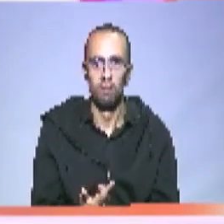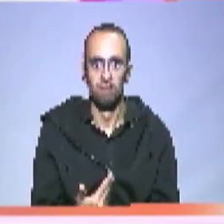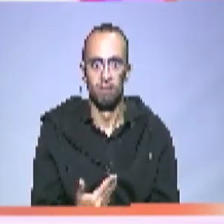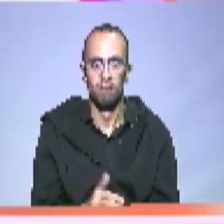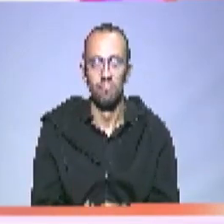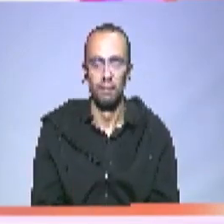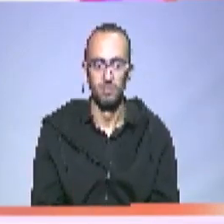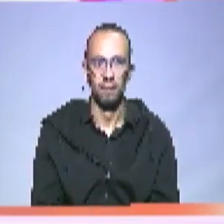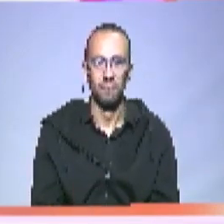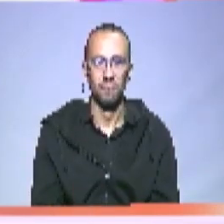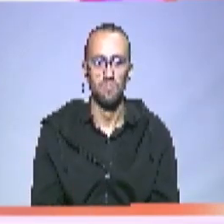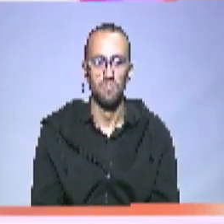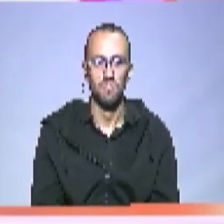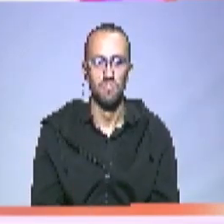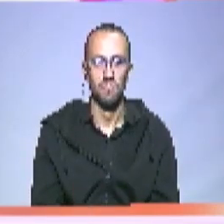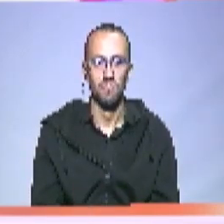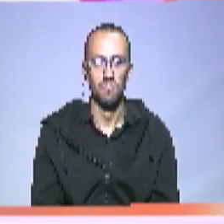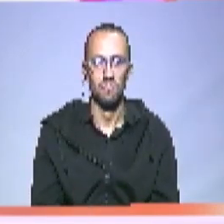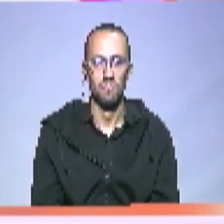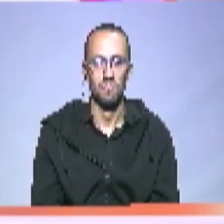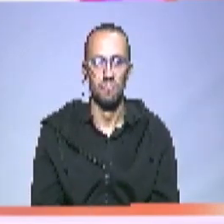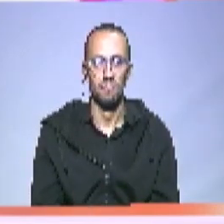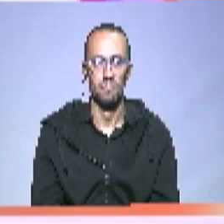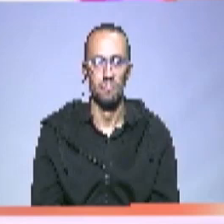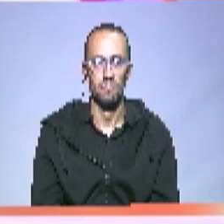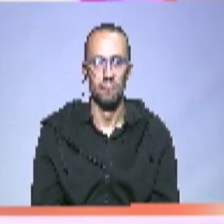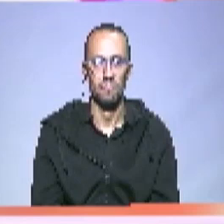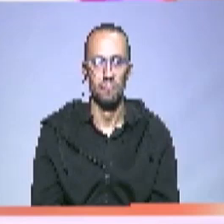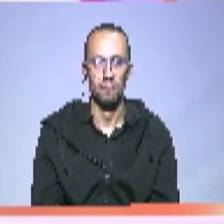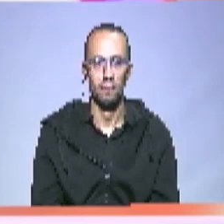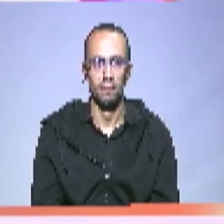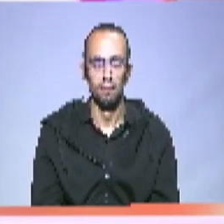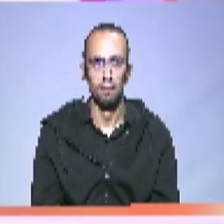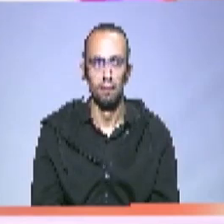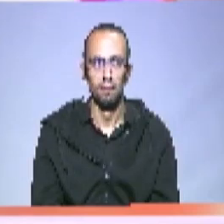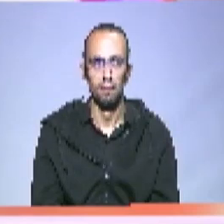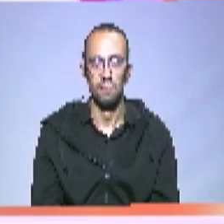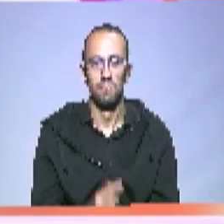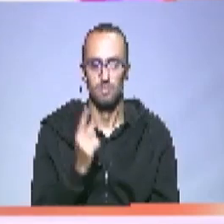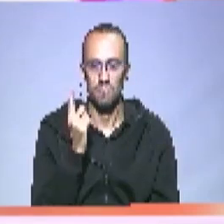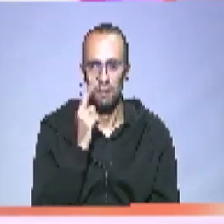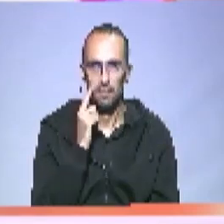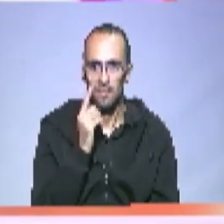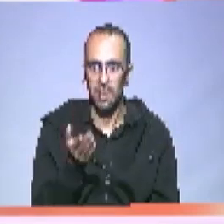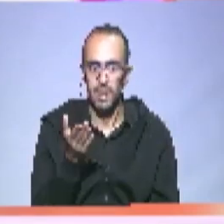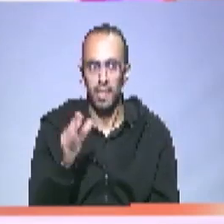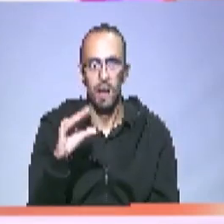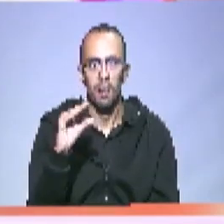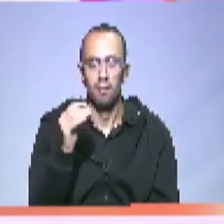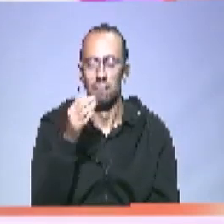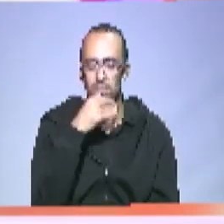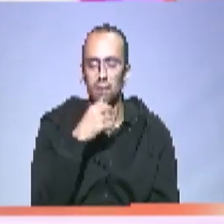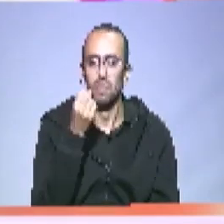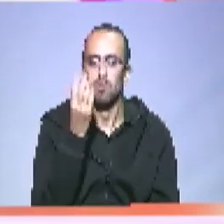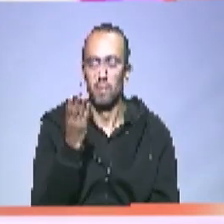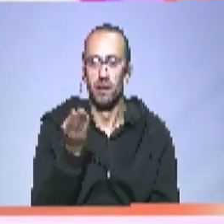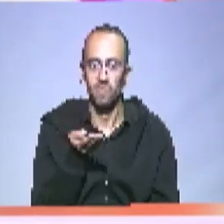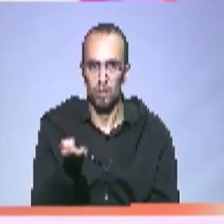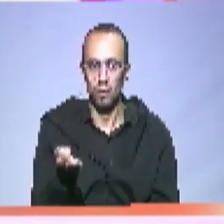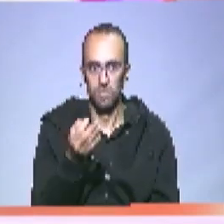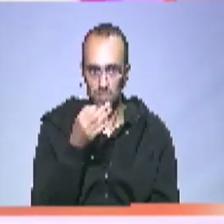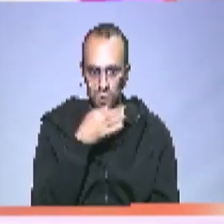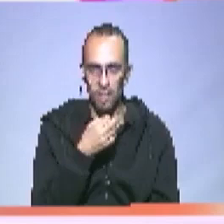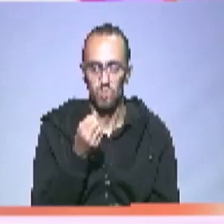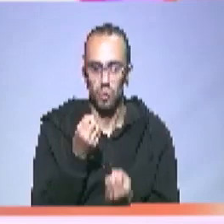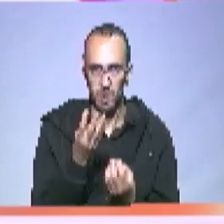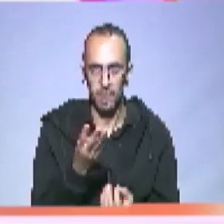قدام حضراتكم يا أستاذ فاروق. بص على الكيكة بعد إذنك. كيكة البرتقال دلوقتي هنشوف النتيجة، هي بتقعد حوالي 45 دقيقة في الفرن زي ما الشيف